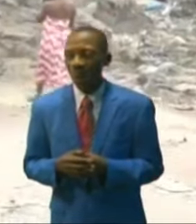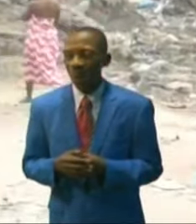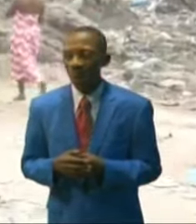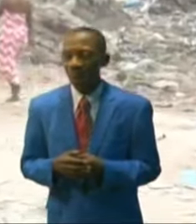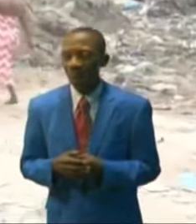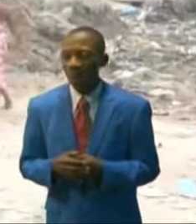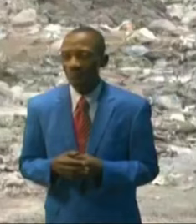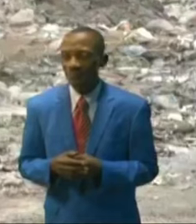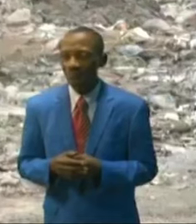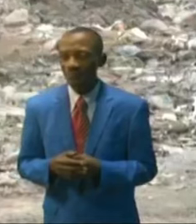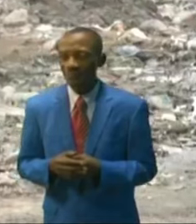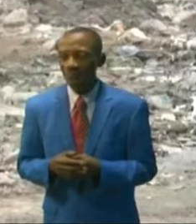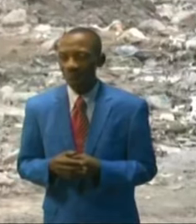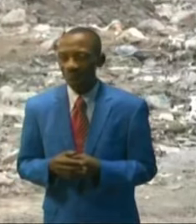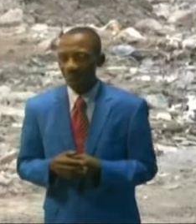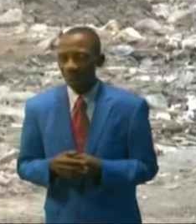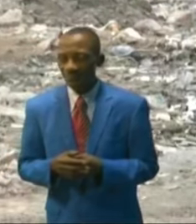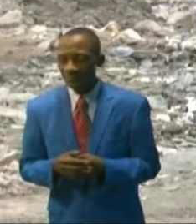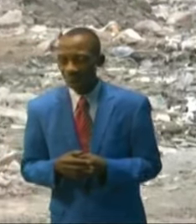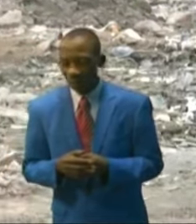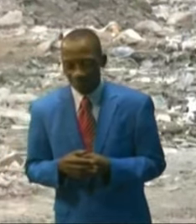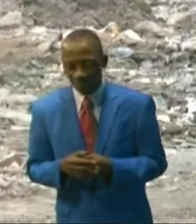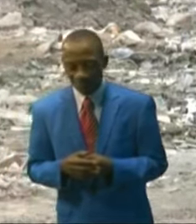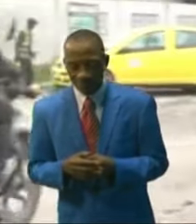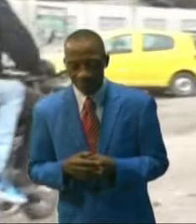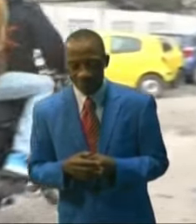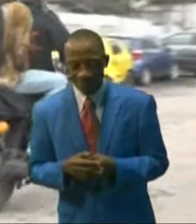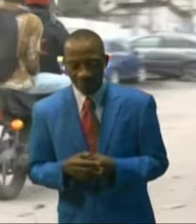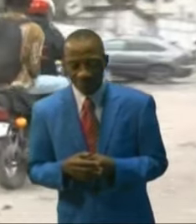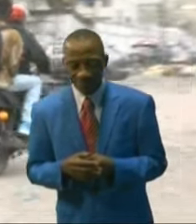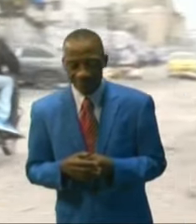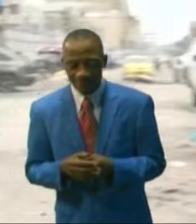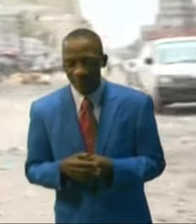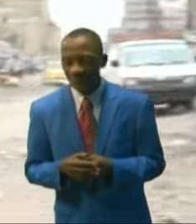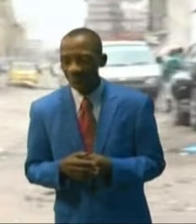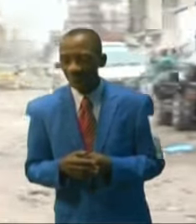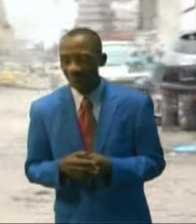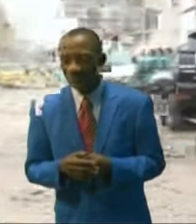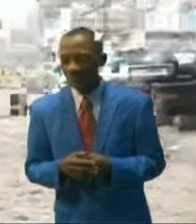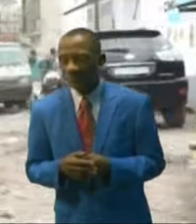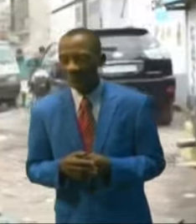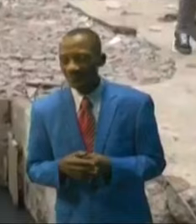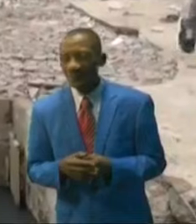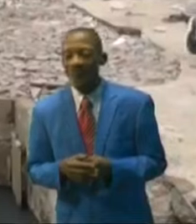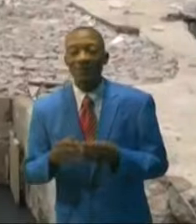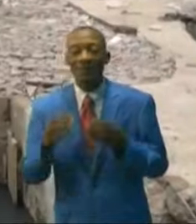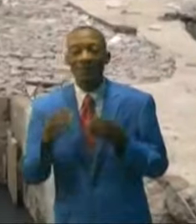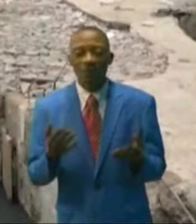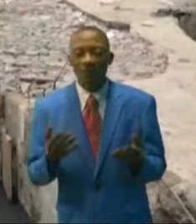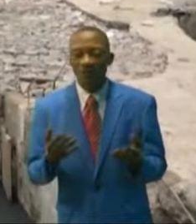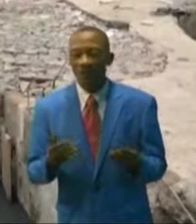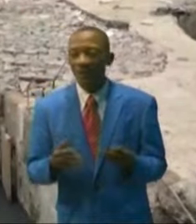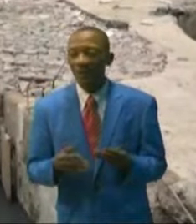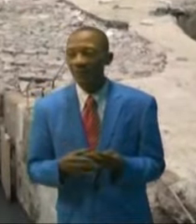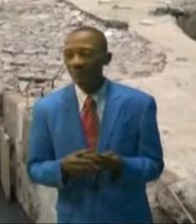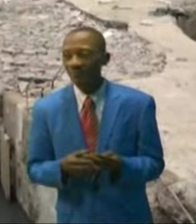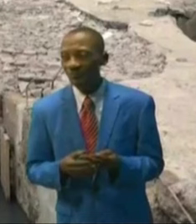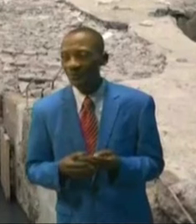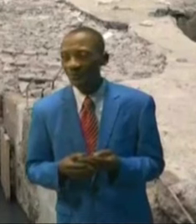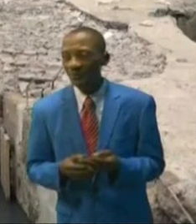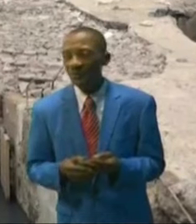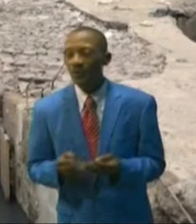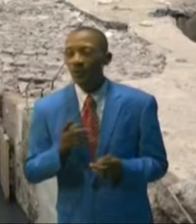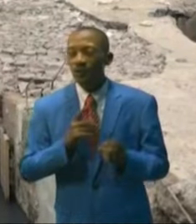Un chantier en abandon sur cette route de Kalembelembe, tout est en arrêt. Sur le terrain, pas d'ouvriers, moins encore